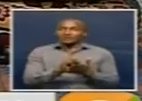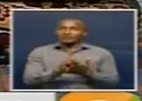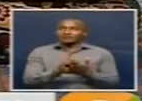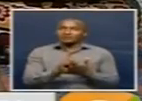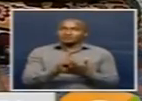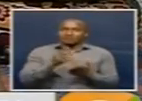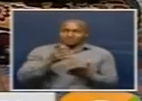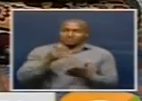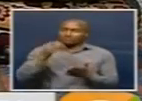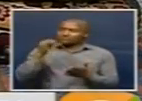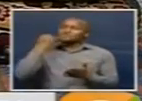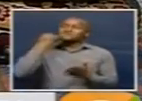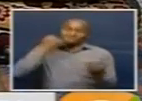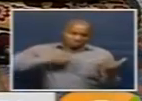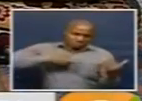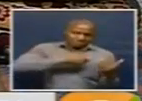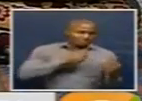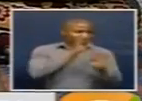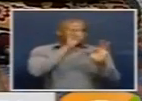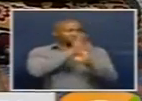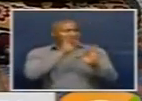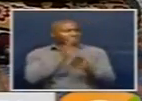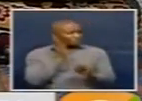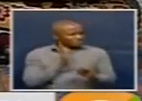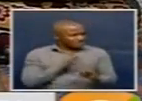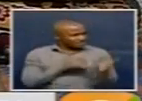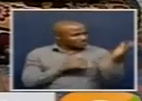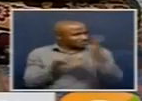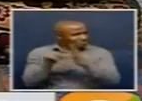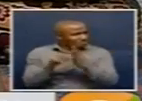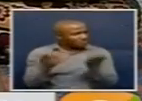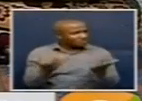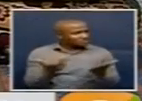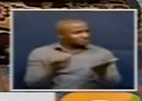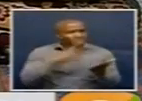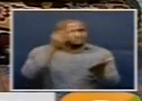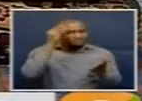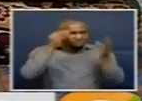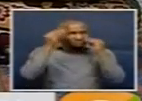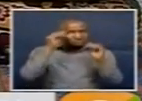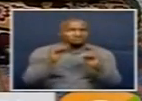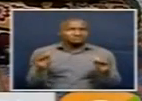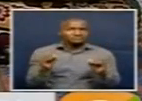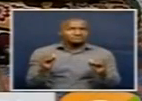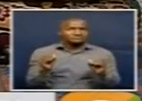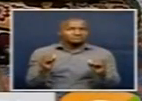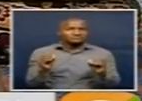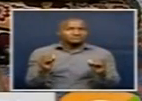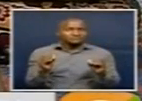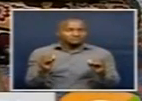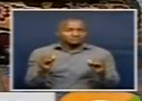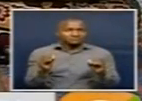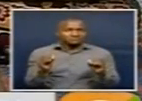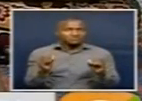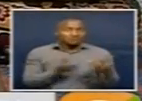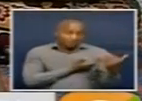machungwa. Sasa wamama, sijui kama siku hizi hamwendi vilini kimkafundishwa maziwa. Na usitudanganye,